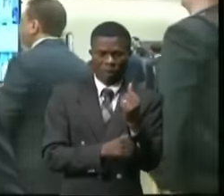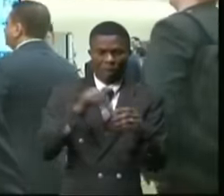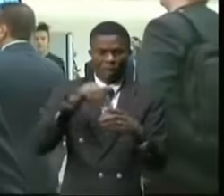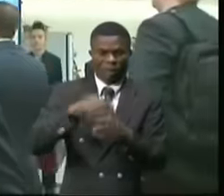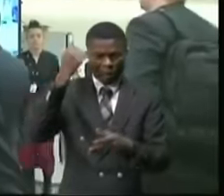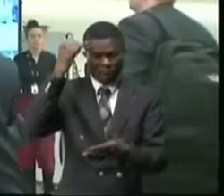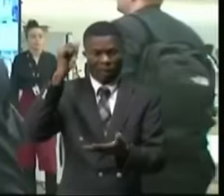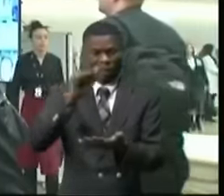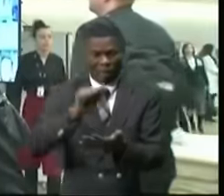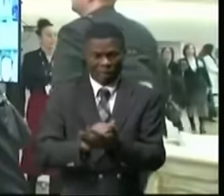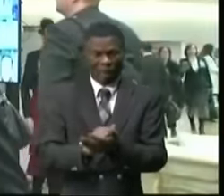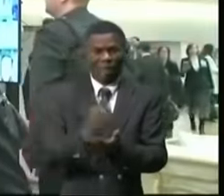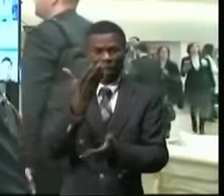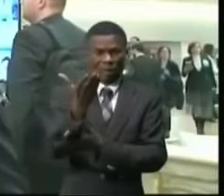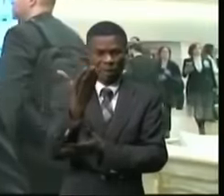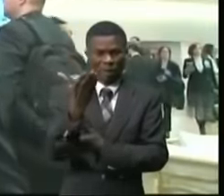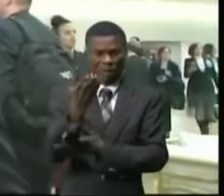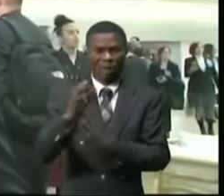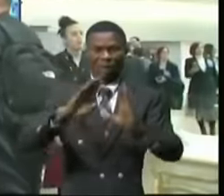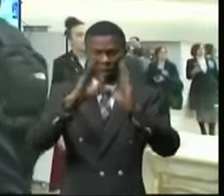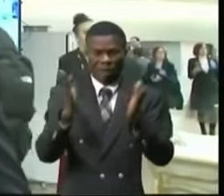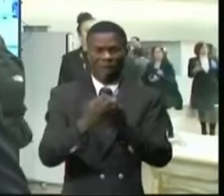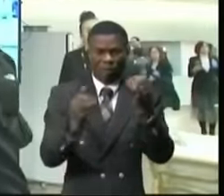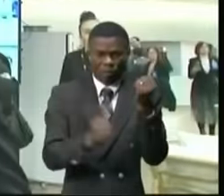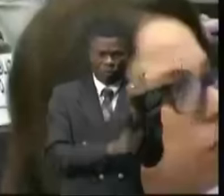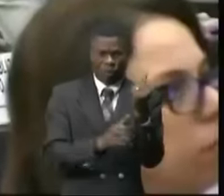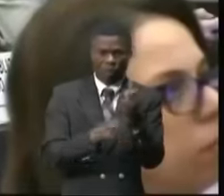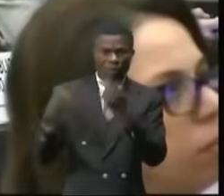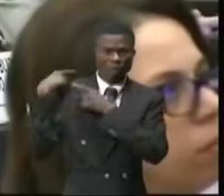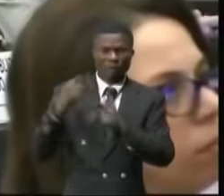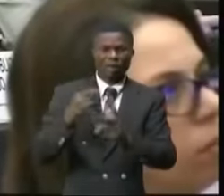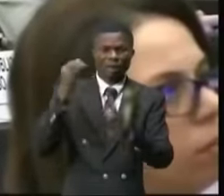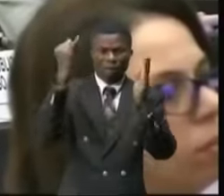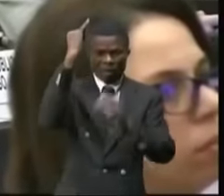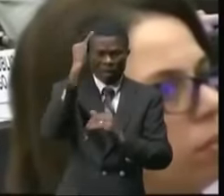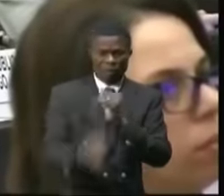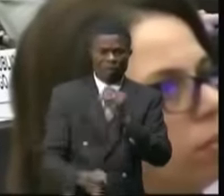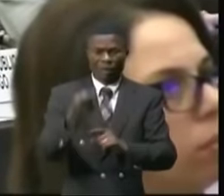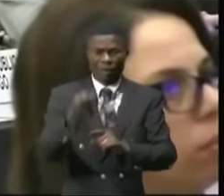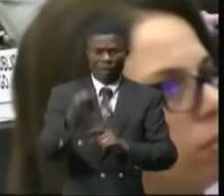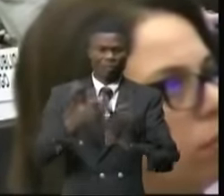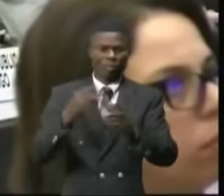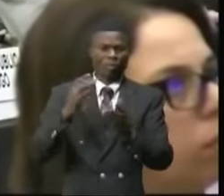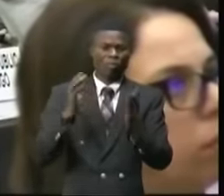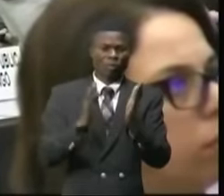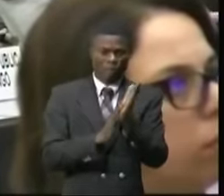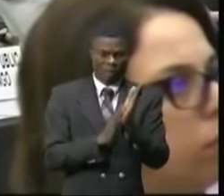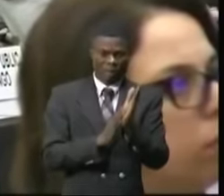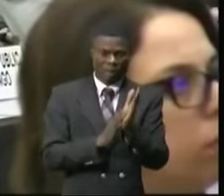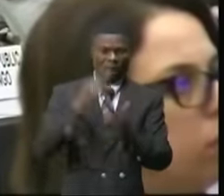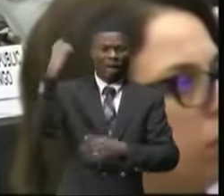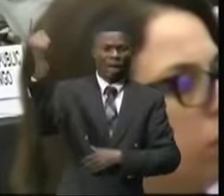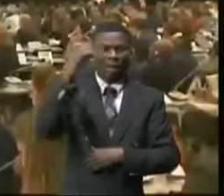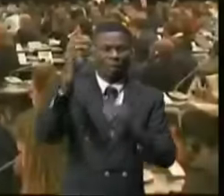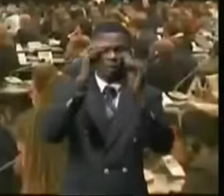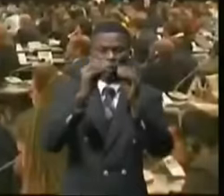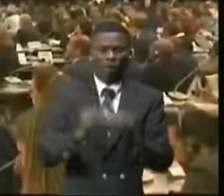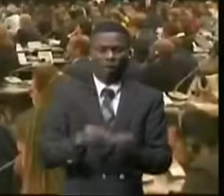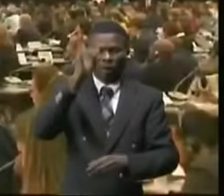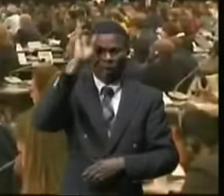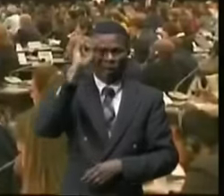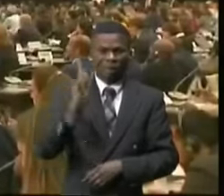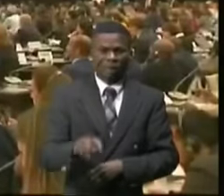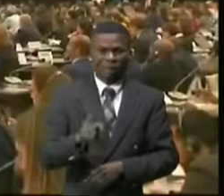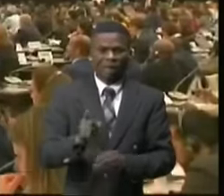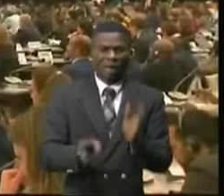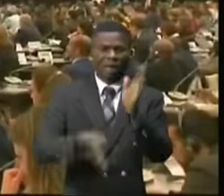ce contexte qu'il a rappelé à l'assistance que depuis fin septembre dernier, le monde entier compte plus de 114 millions